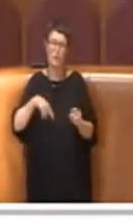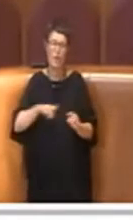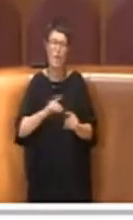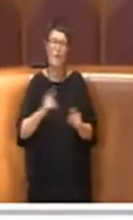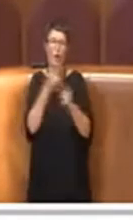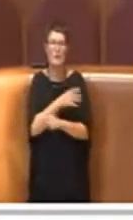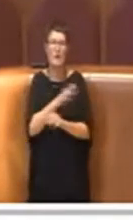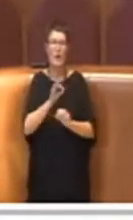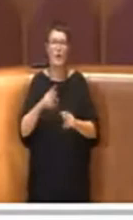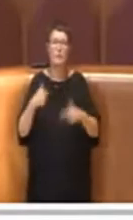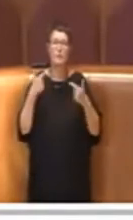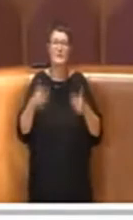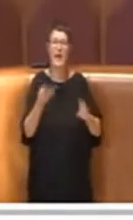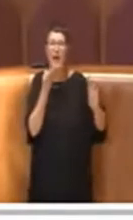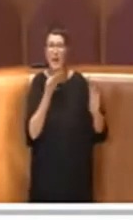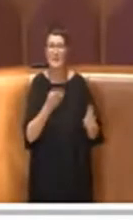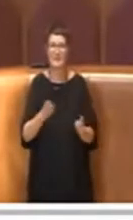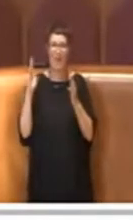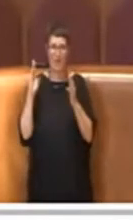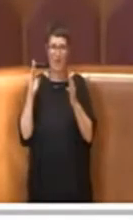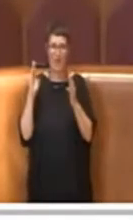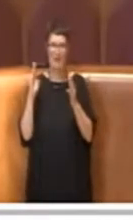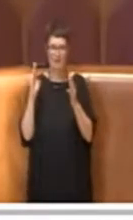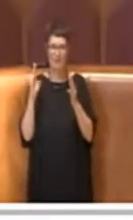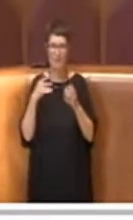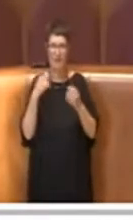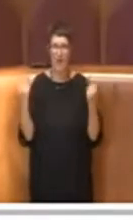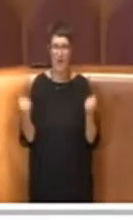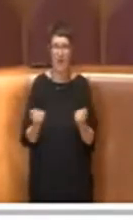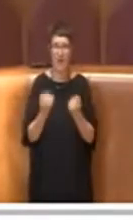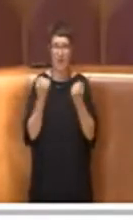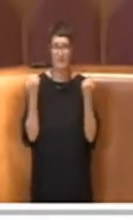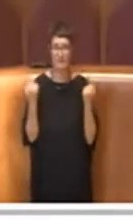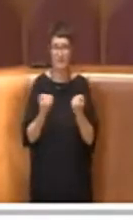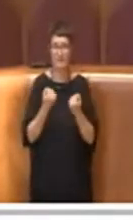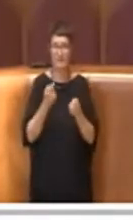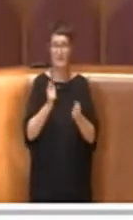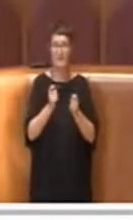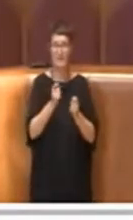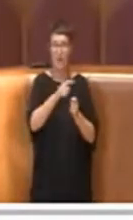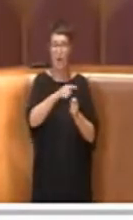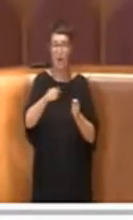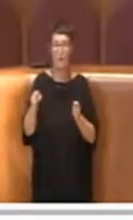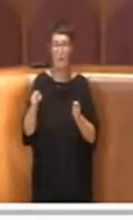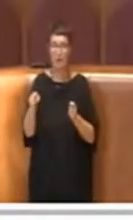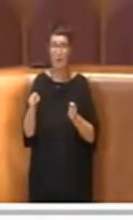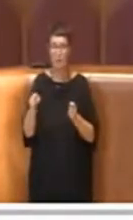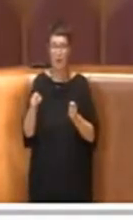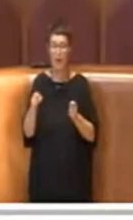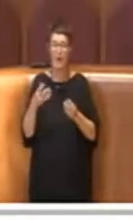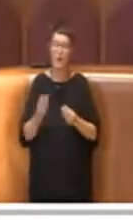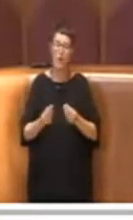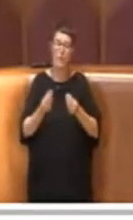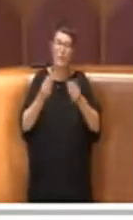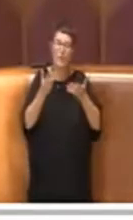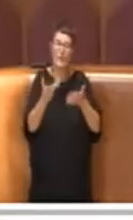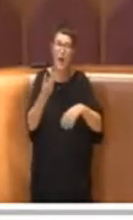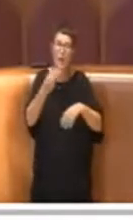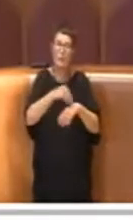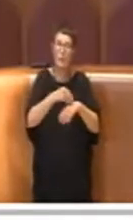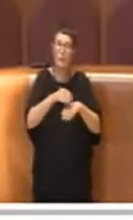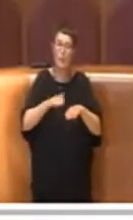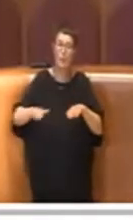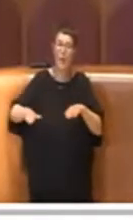coperti interni che le permettevano di sopravvivere e di dare lavoro a un gran numero